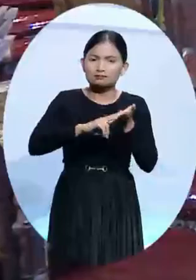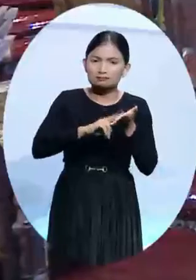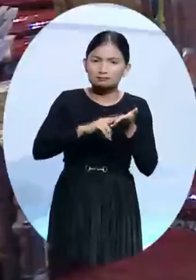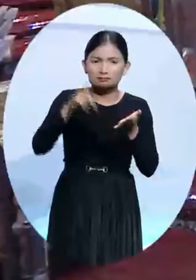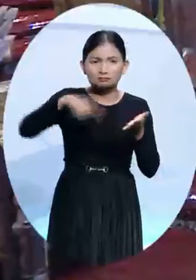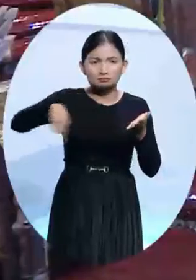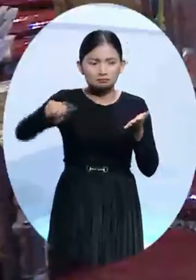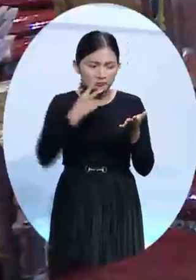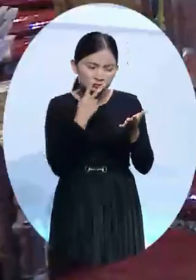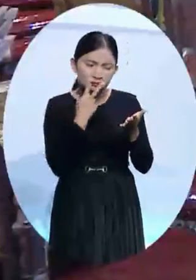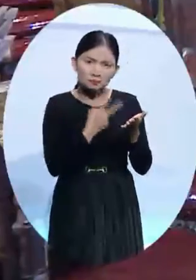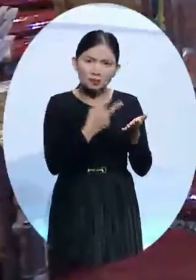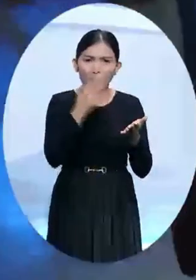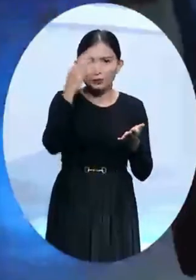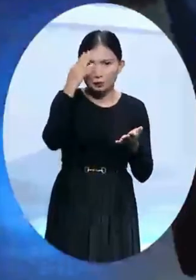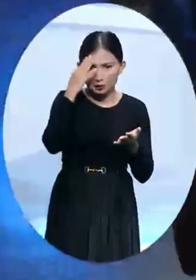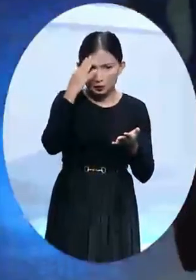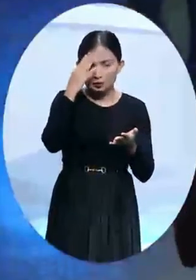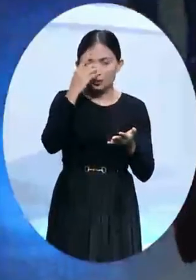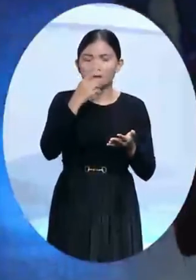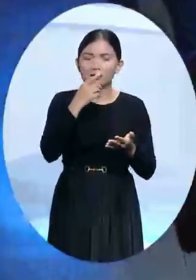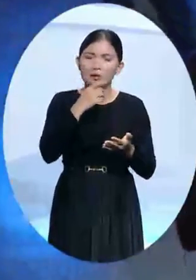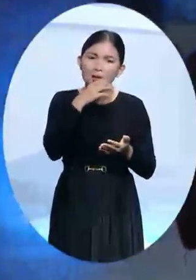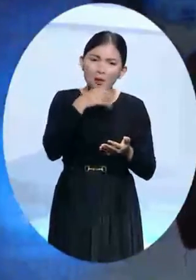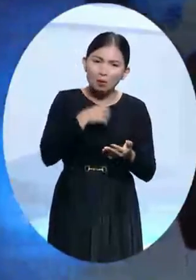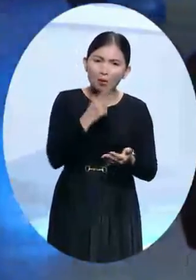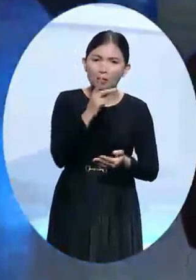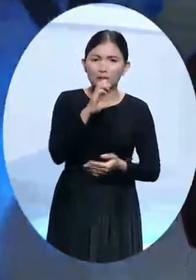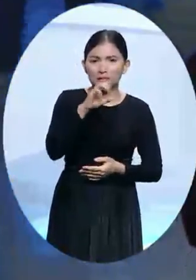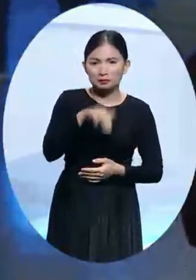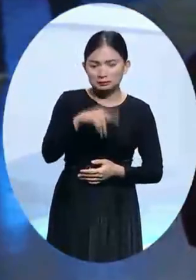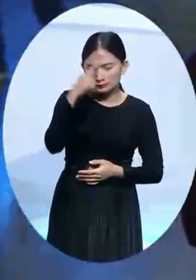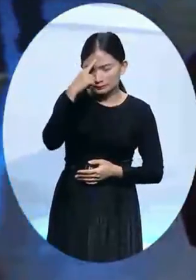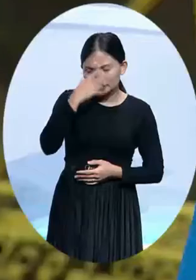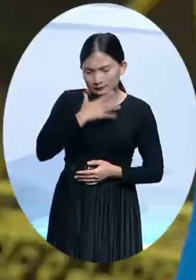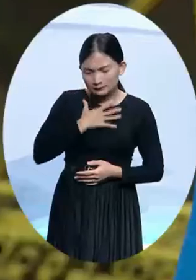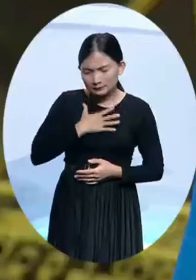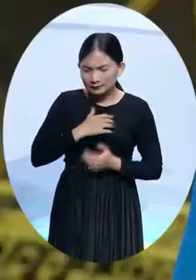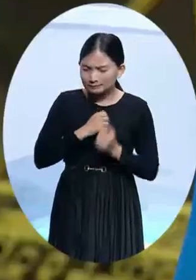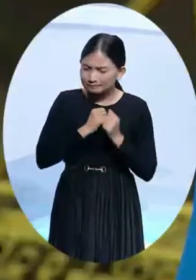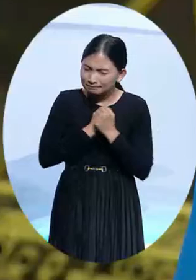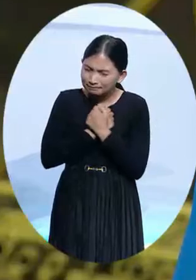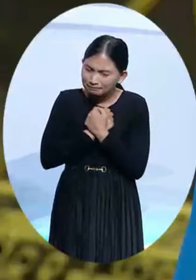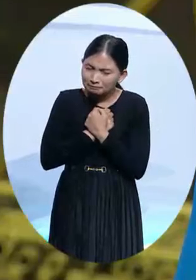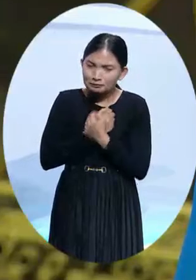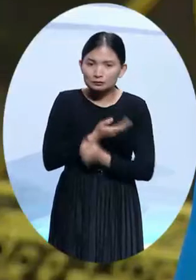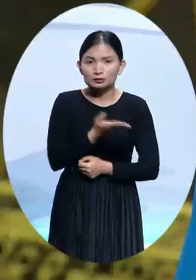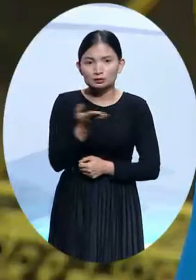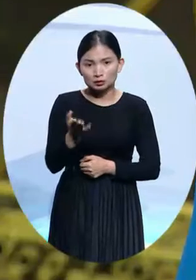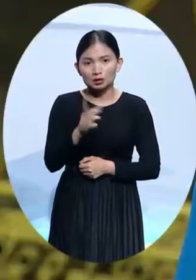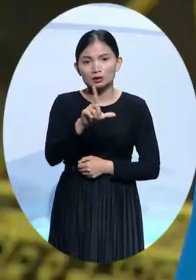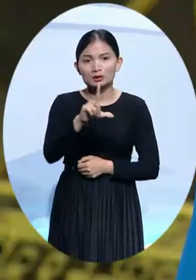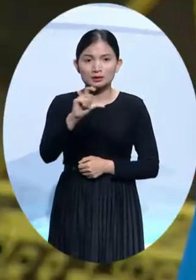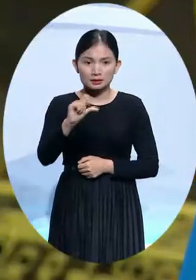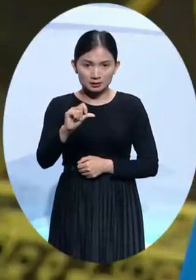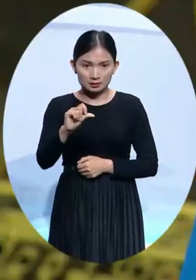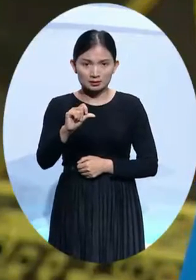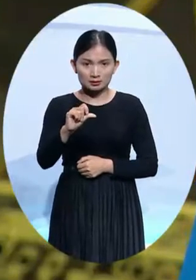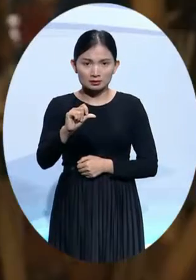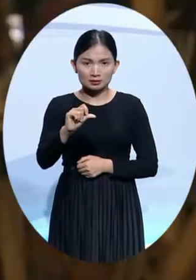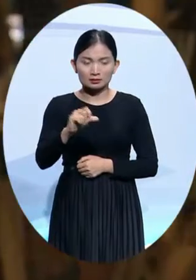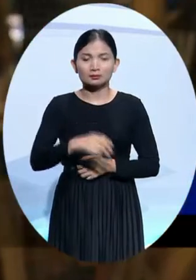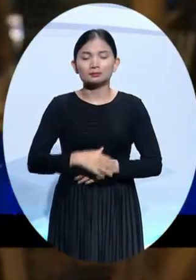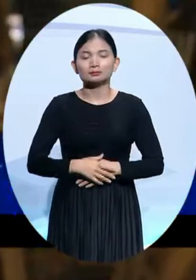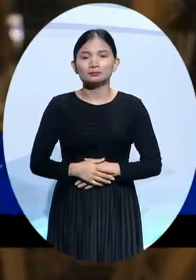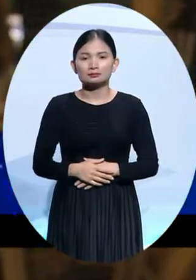chỉ hiểu hơn về tình cảm tha thiết của Bác Hồ đối với thương binh liệt sĩ, mà còn thấy biết ơn hơn vì sự hy sinh đóng góp của họ đối với độc lập tự do của Tổ